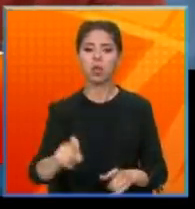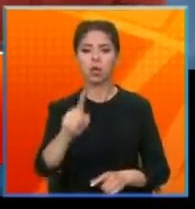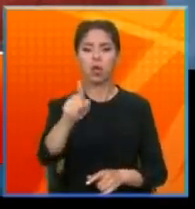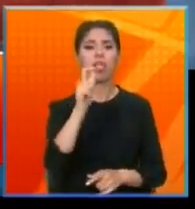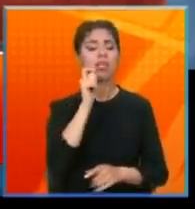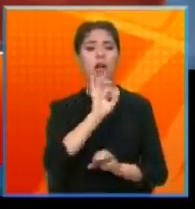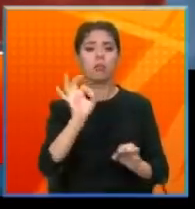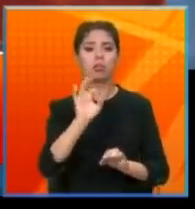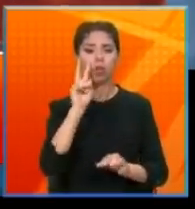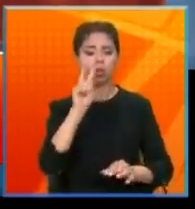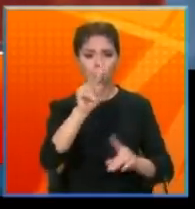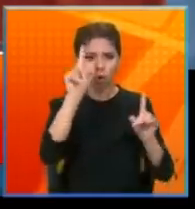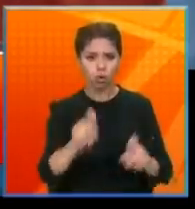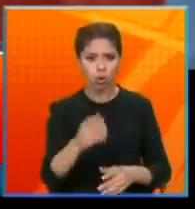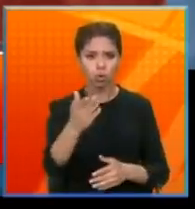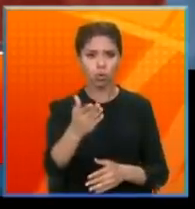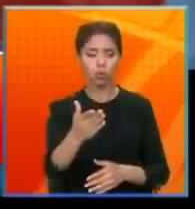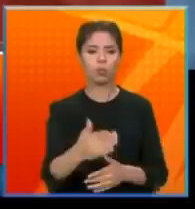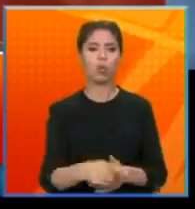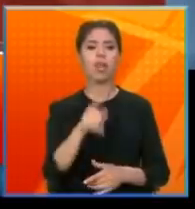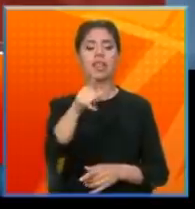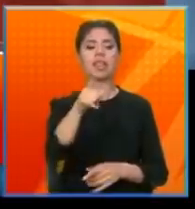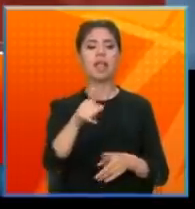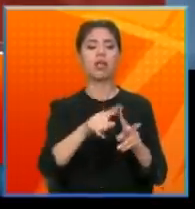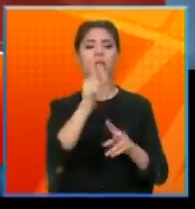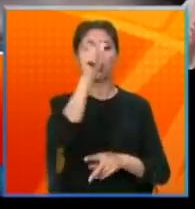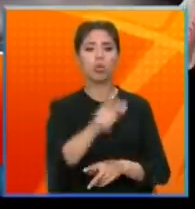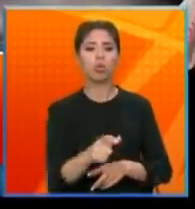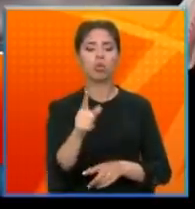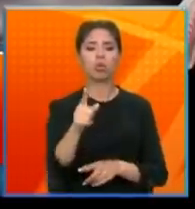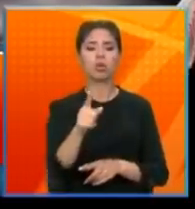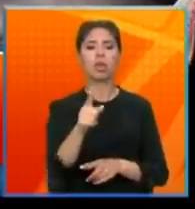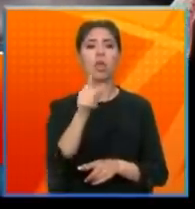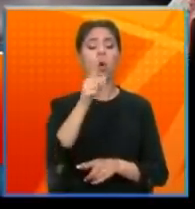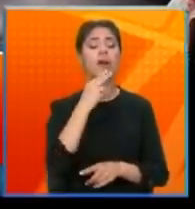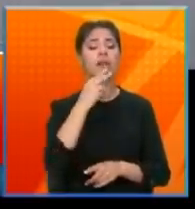Namussuzluk yaparken falan mı gördün? Sen Nurten'i beni ne kadar tanıyorsun?